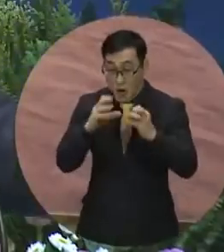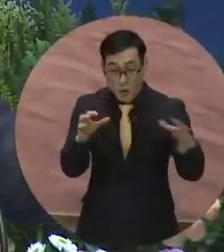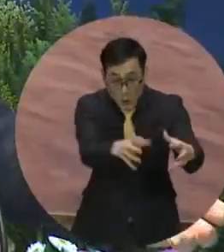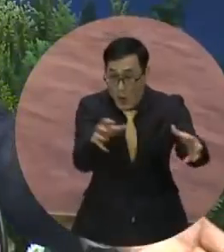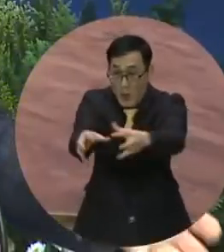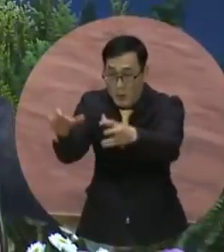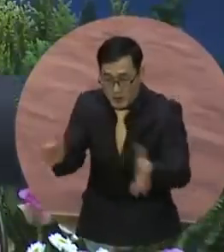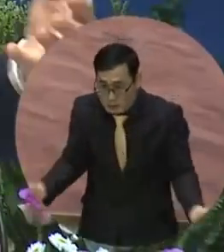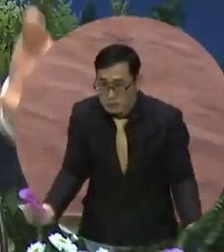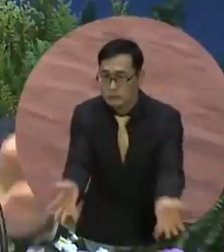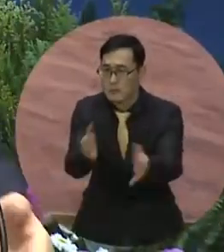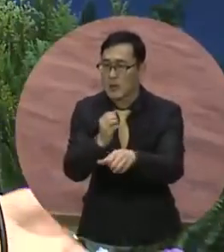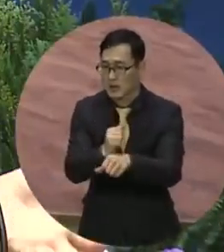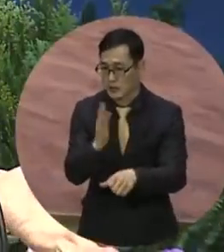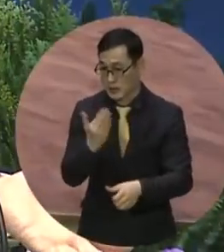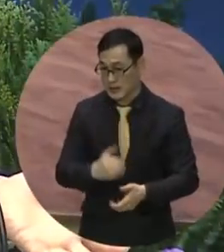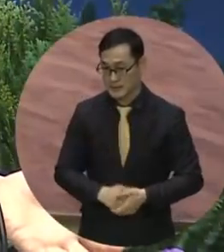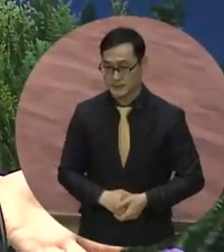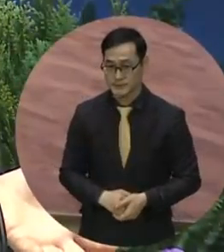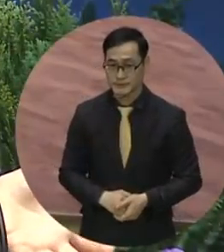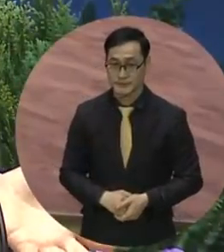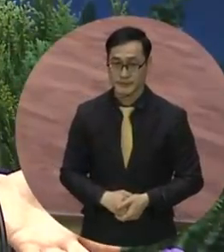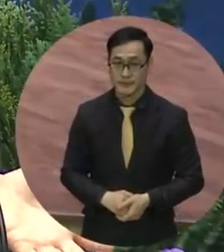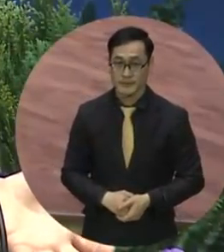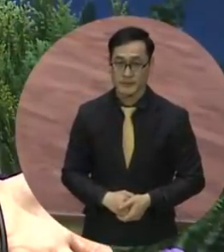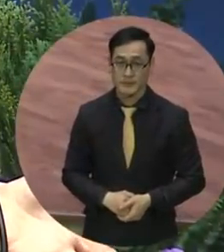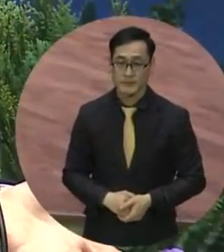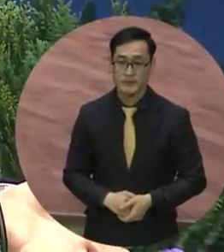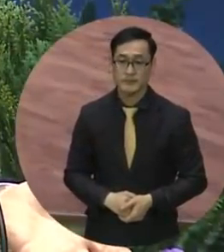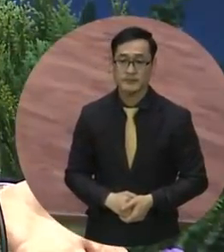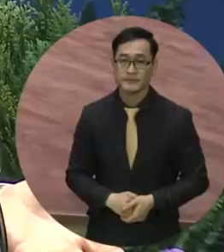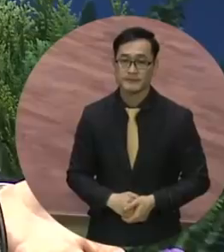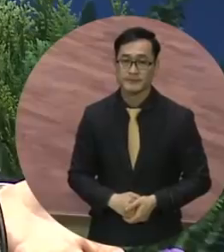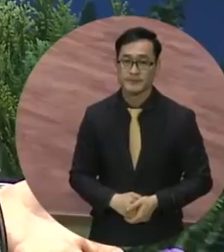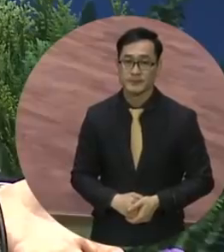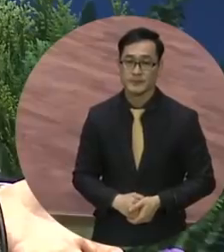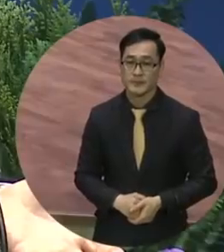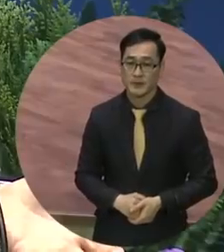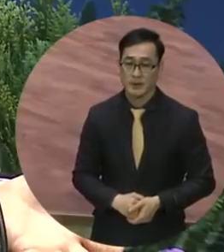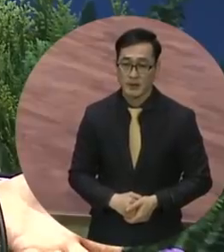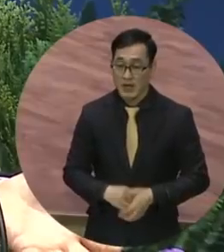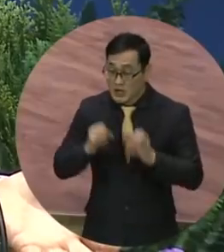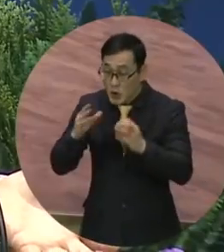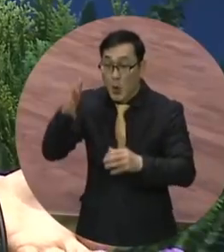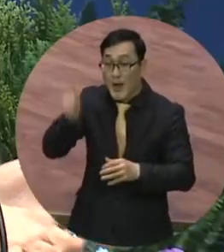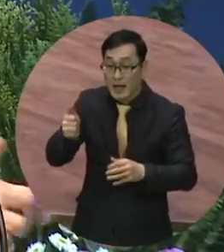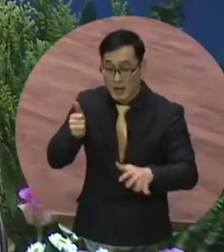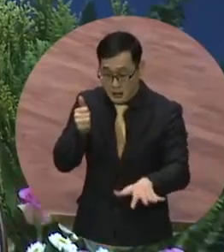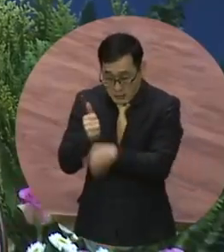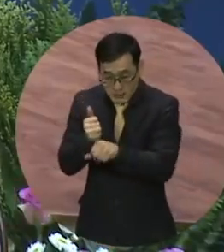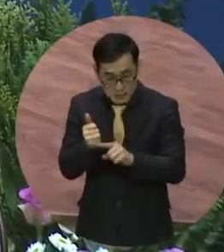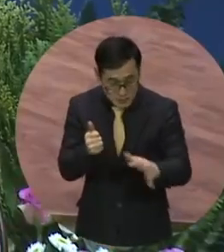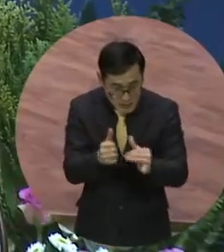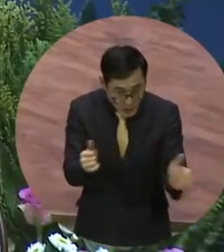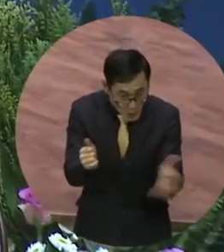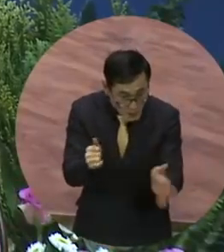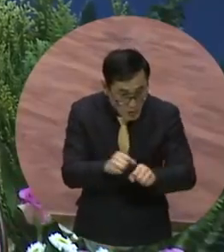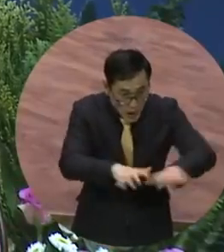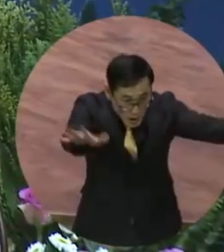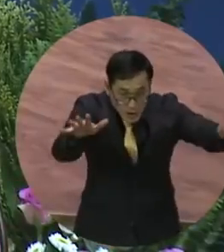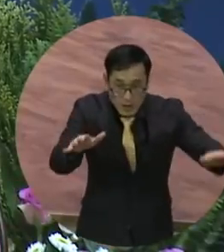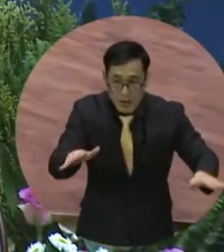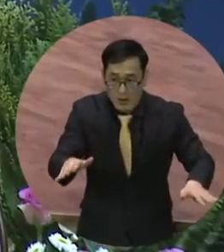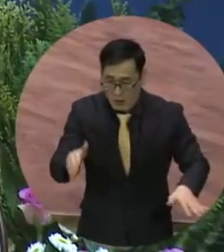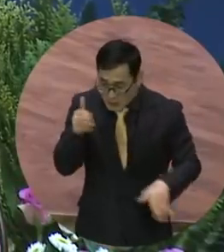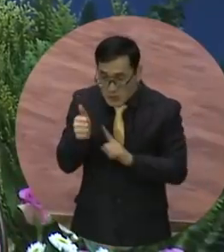안 되는 거요. 심지어 전도회장으로 뭐 사람 있어야지. 나 안 해. 일어나온대요. 이러면 안 되잖아요. 교회는요 전도의